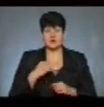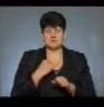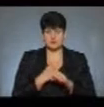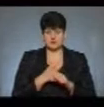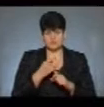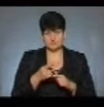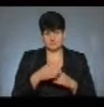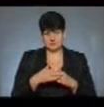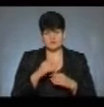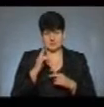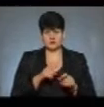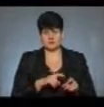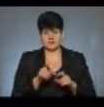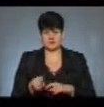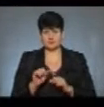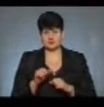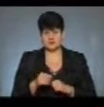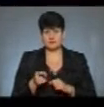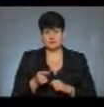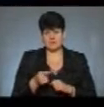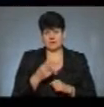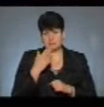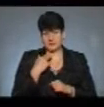перенесли пішохід. Можливо, тернополяни привикли сюди